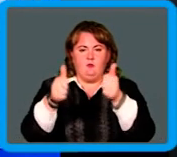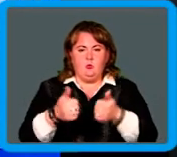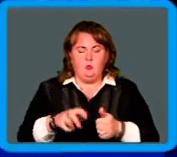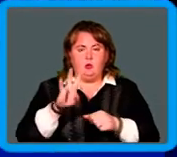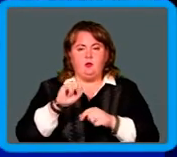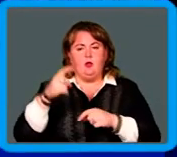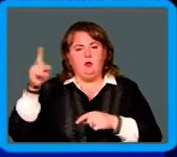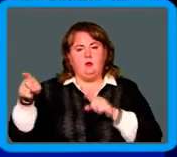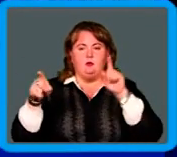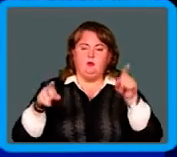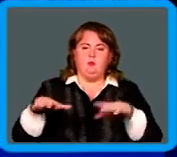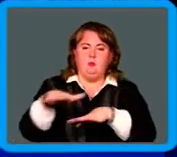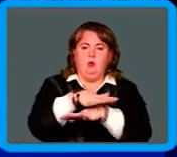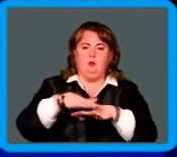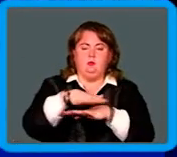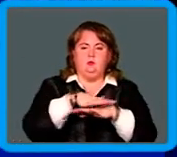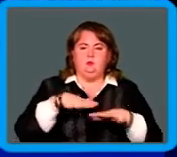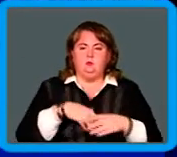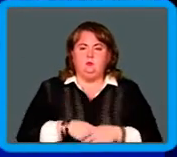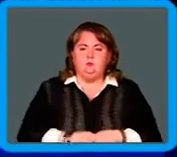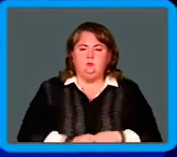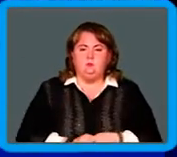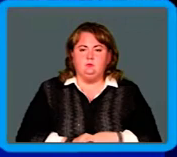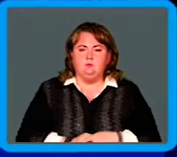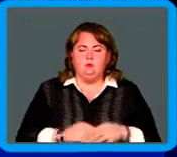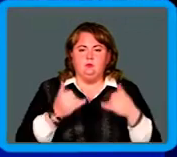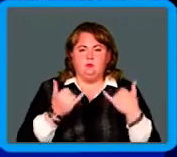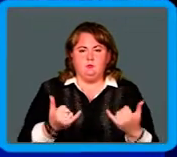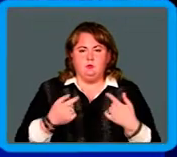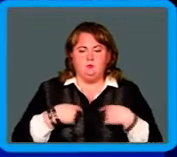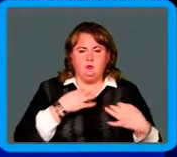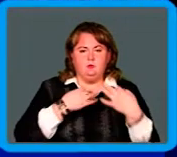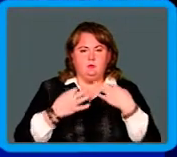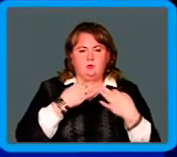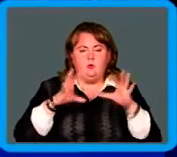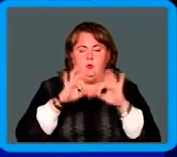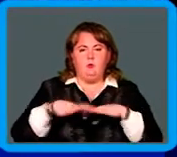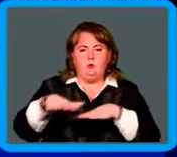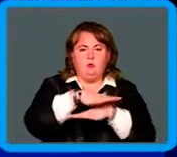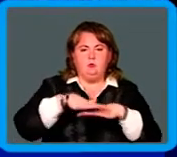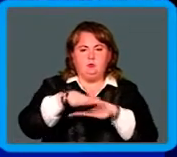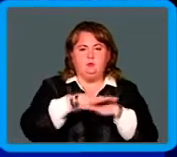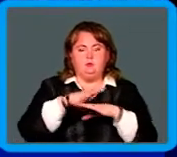плоскости а теперь начнем разговор о площади прямоугольника